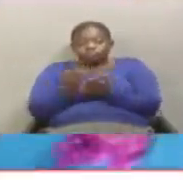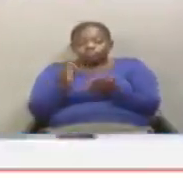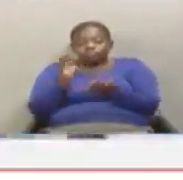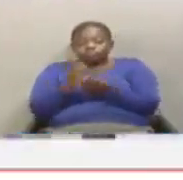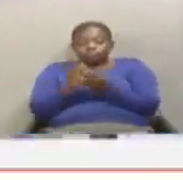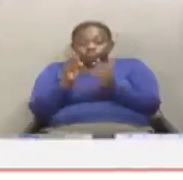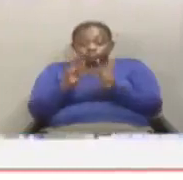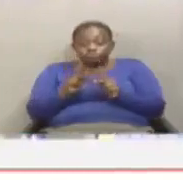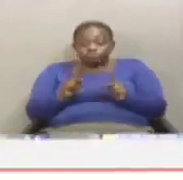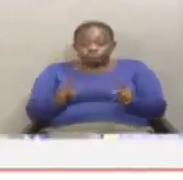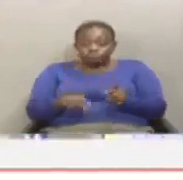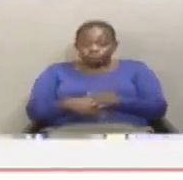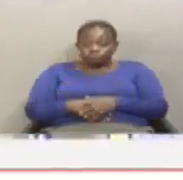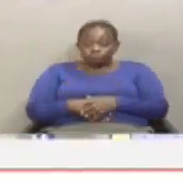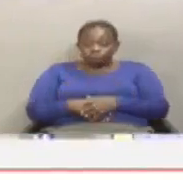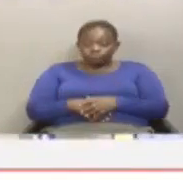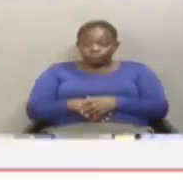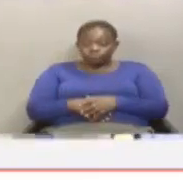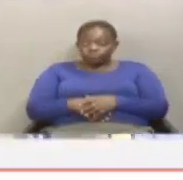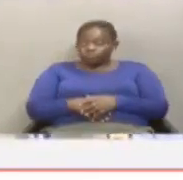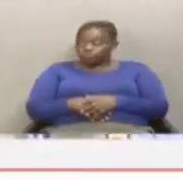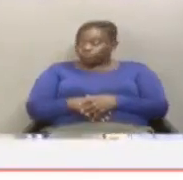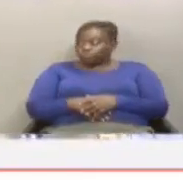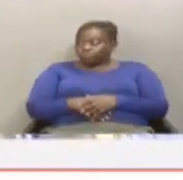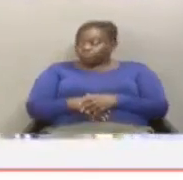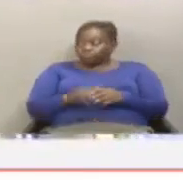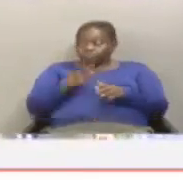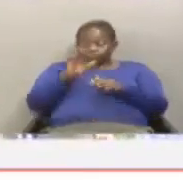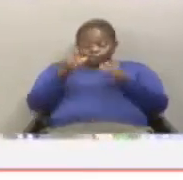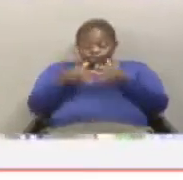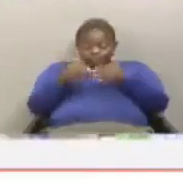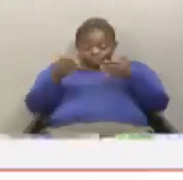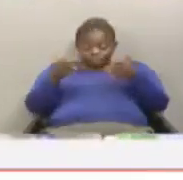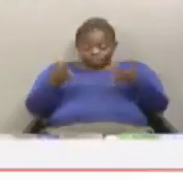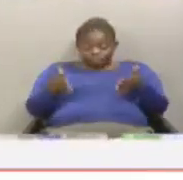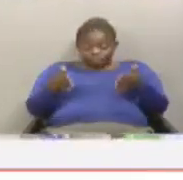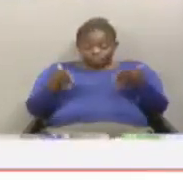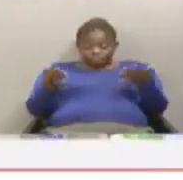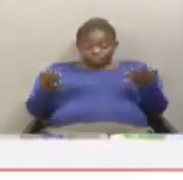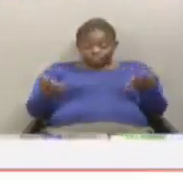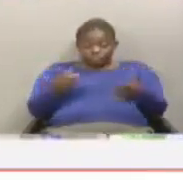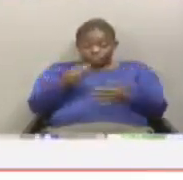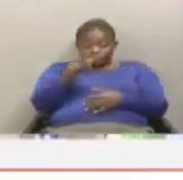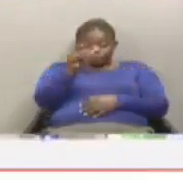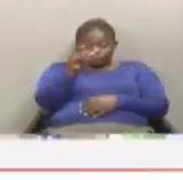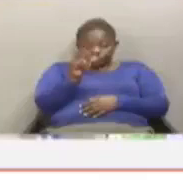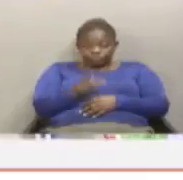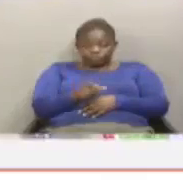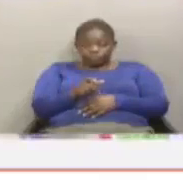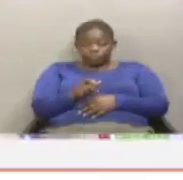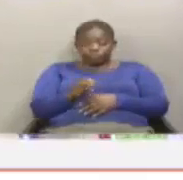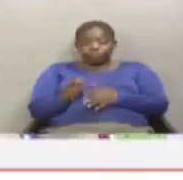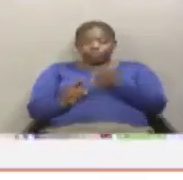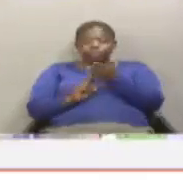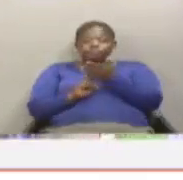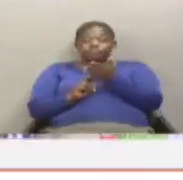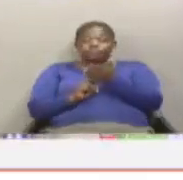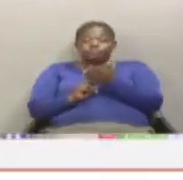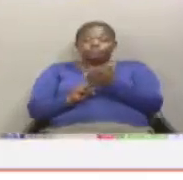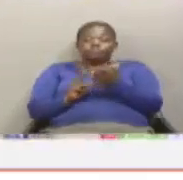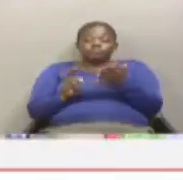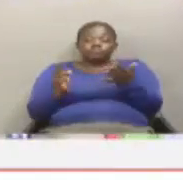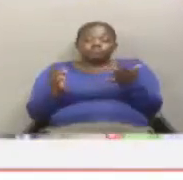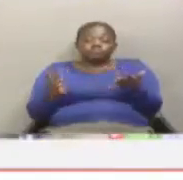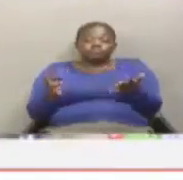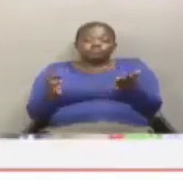emirembe. Kyabantu waali kyabantu wanu waali byonna bikola ki bitambula kati buli omu akozese ewantu we